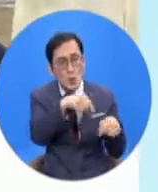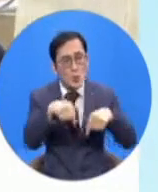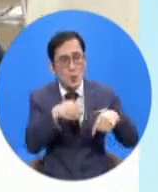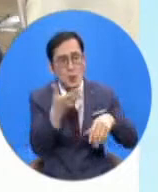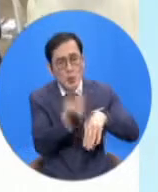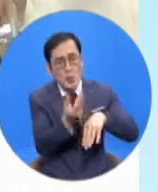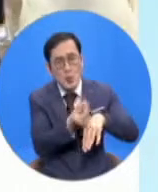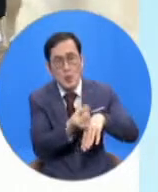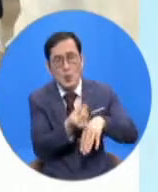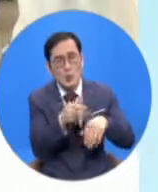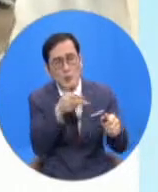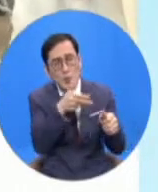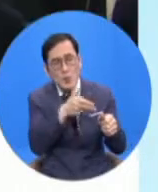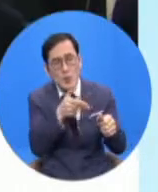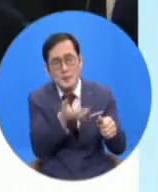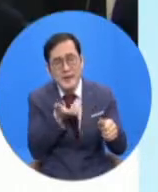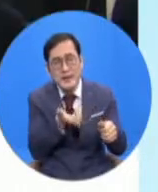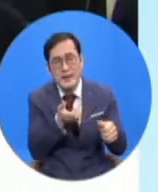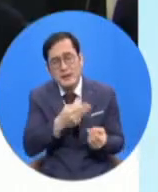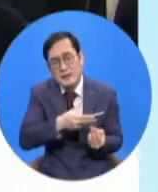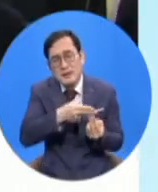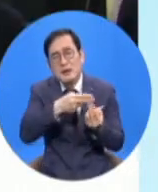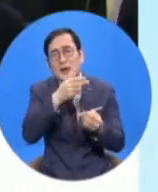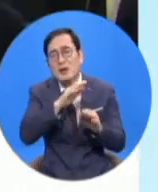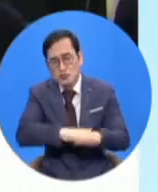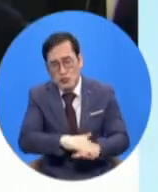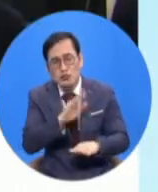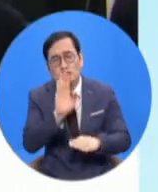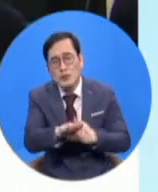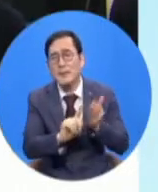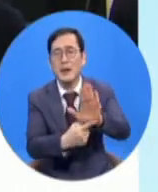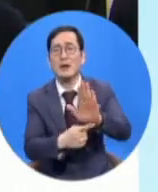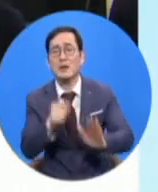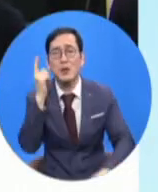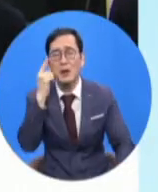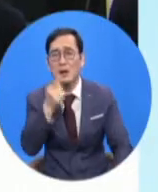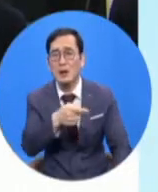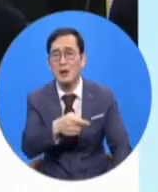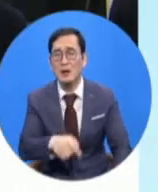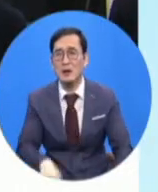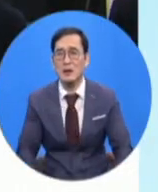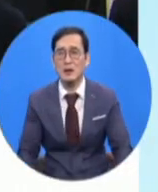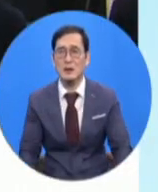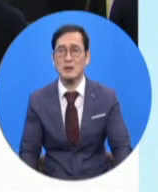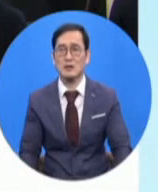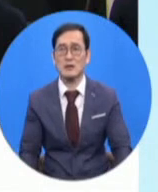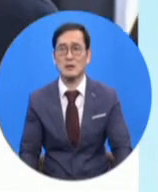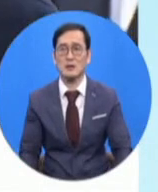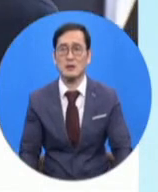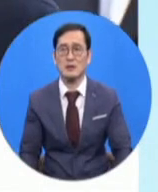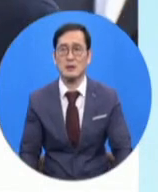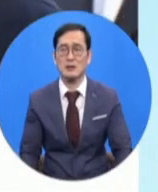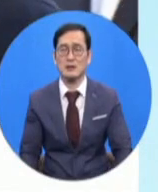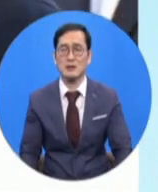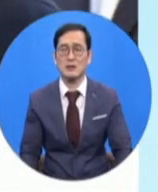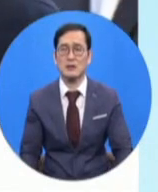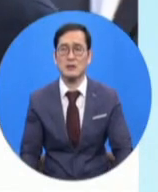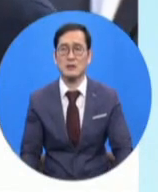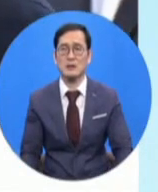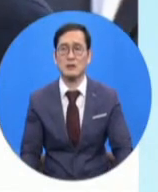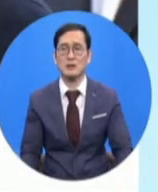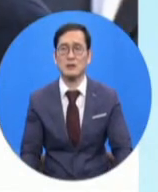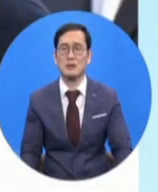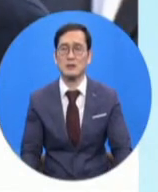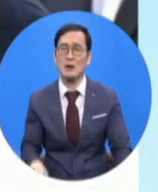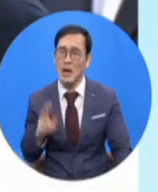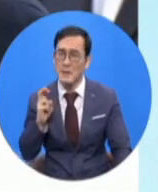알아 또 한 가지 제가 만약에 청와대에서 이라는 비석의 전 비서관이 나 뭐 다른 연설 비서관 이라며 굉장히 화가 날 상황인 것 같습니다 근데